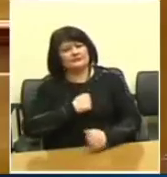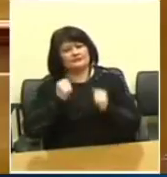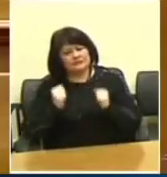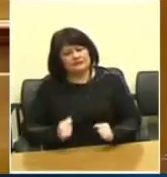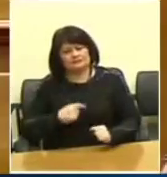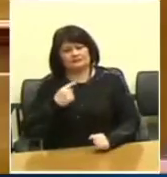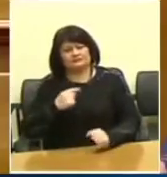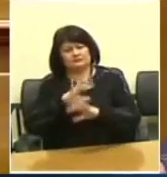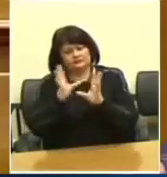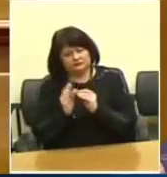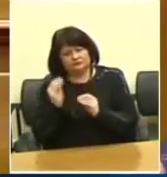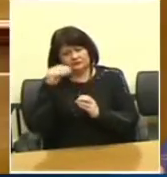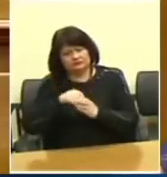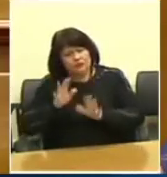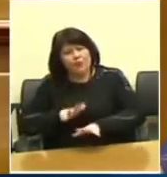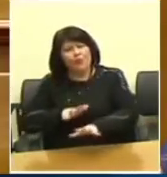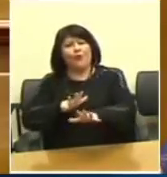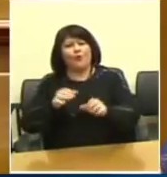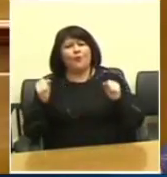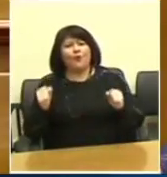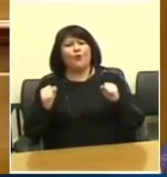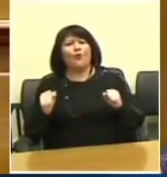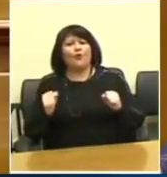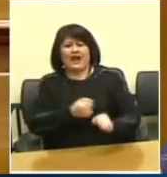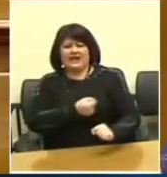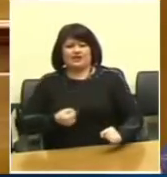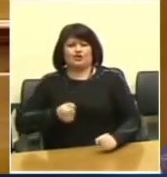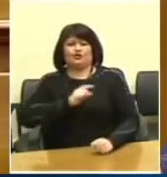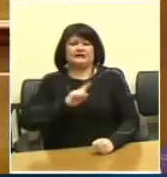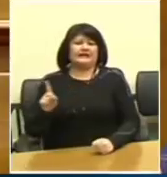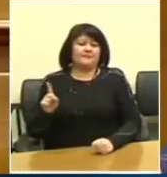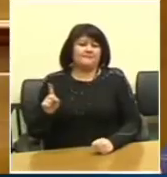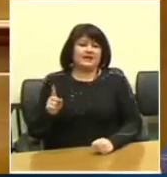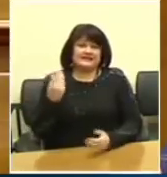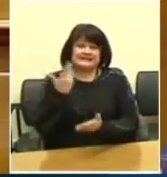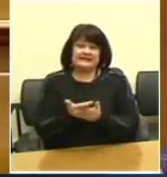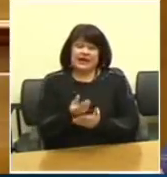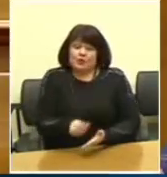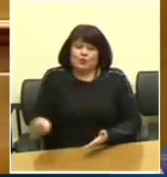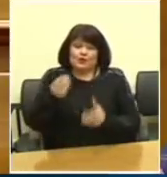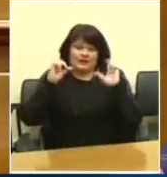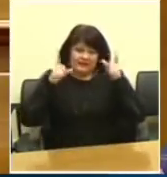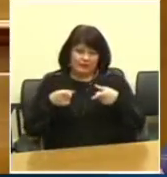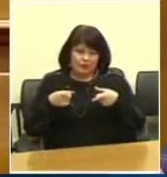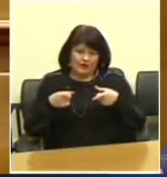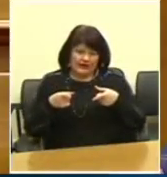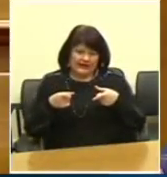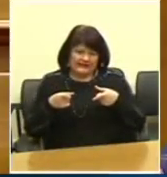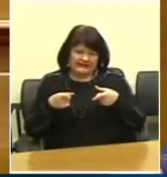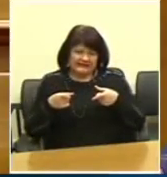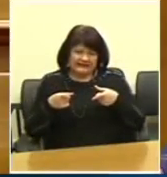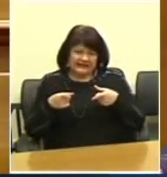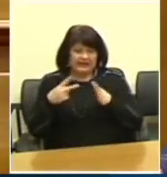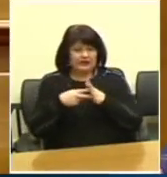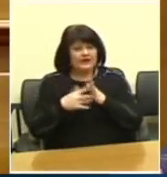στις κινητοποίησεις ενάντια στις πολιτικές λιτότητας, αλλά και για περισσότερη δημοκρατία, αλλά και με την ψήφο του στις εκλογικές αναμετρήσεις του